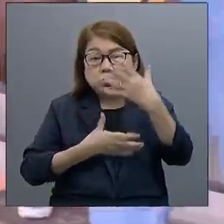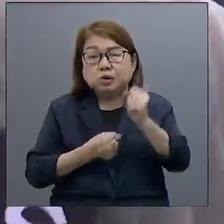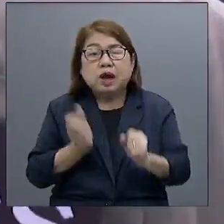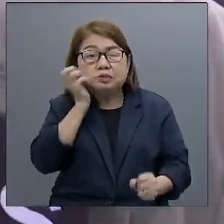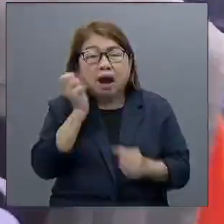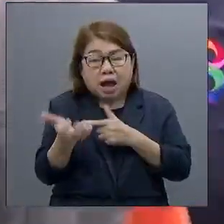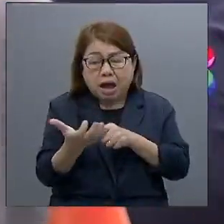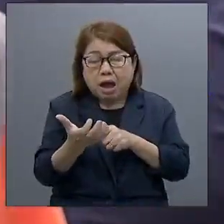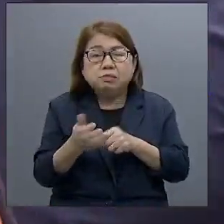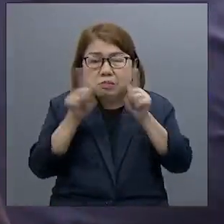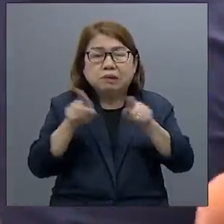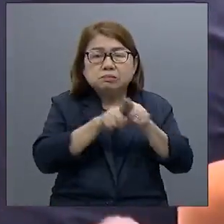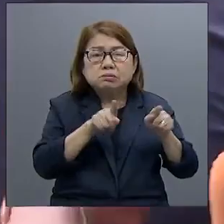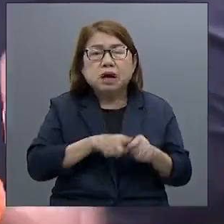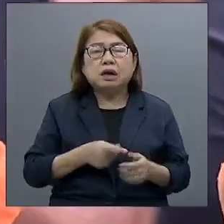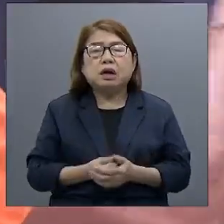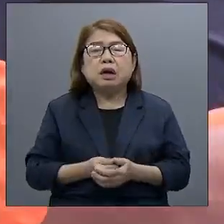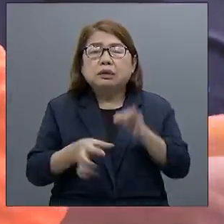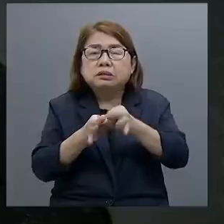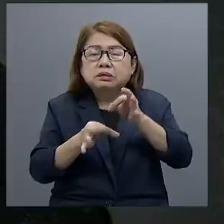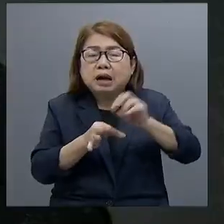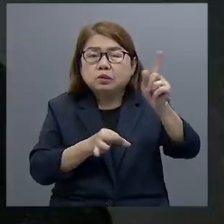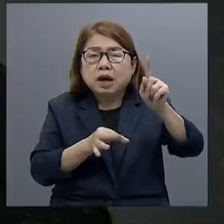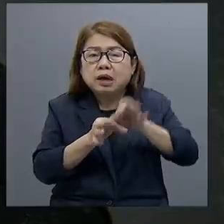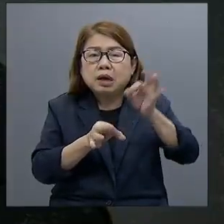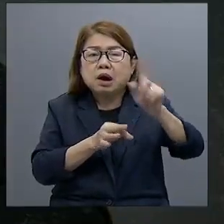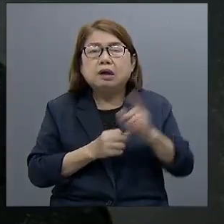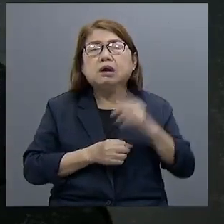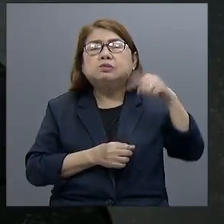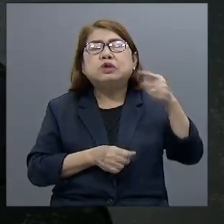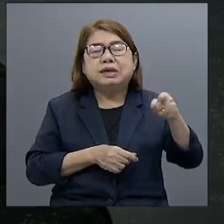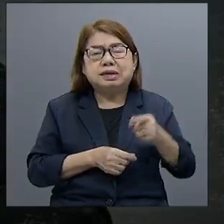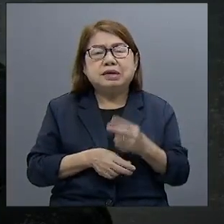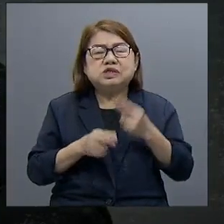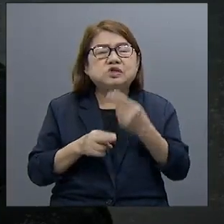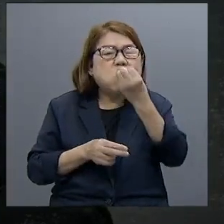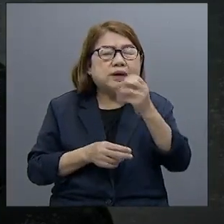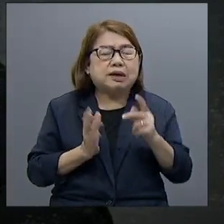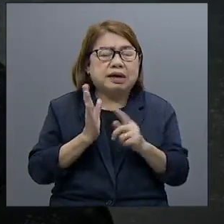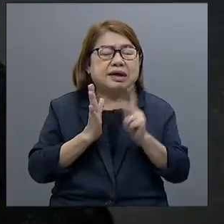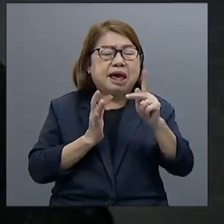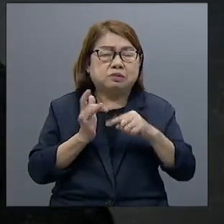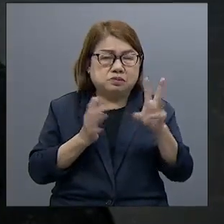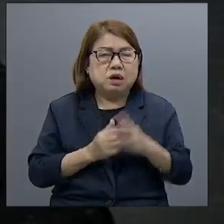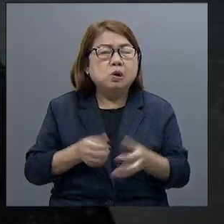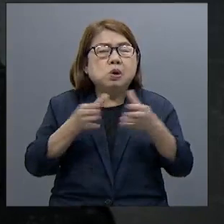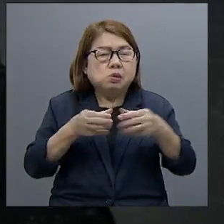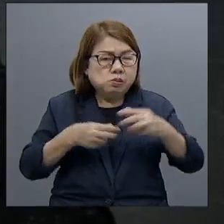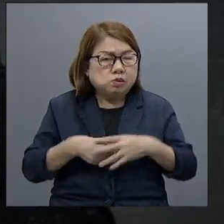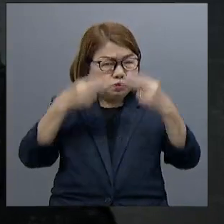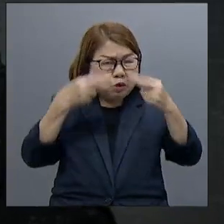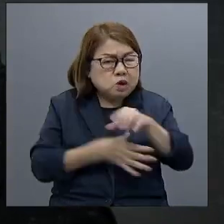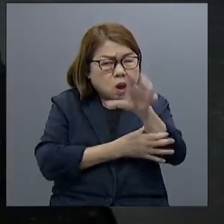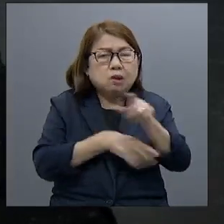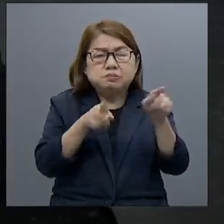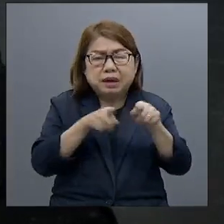เดียวกันแล้วก็พบว่าบัญชีปลายทางที่รับโอนเงินก็คือของนางสาวดอกแก้วสันนิษฐานว่าเป็นขบวนการมิจฉาชีพกลุ่มเดียวกัน